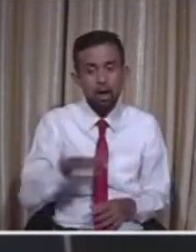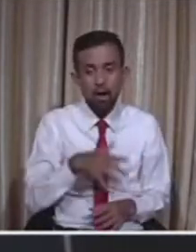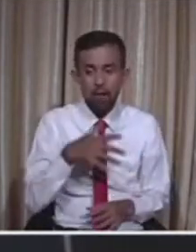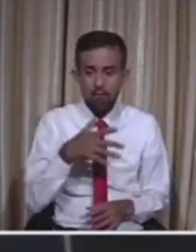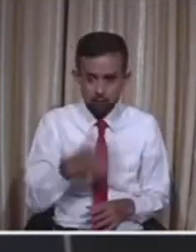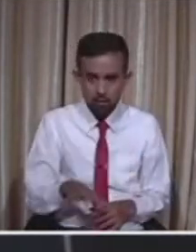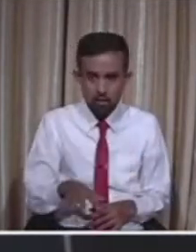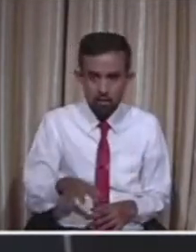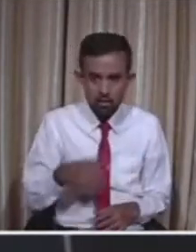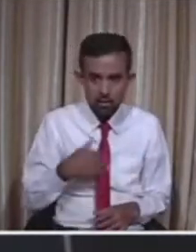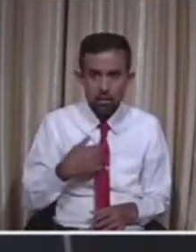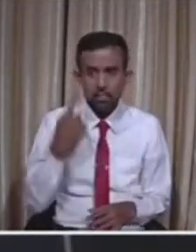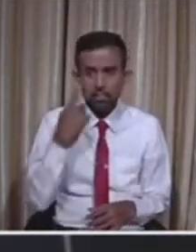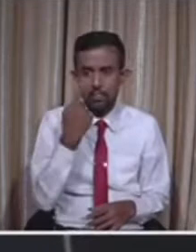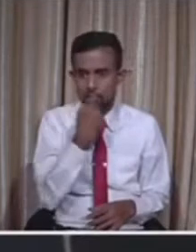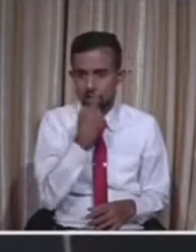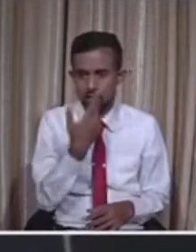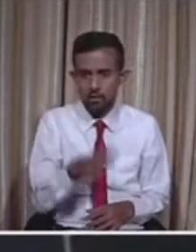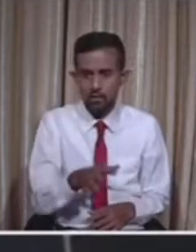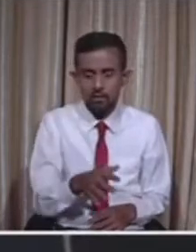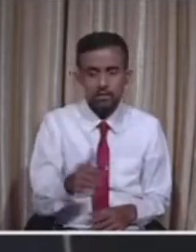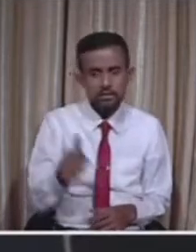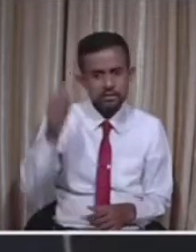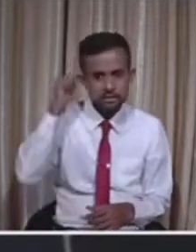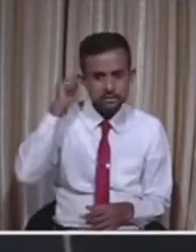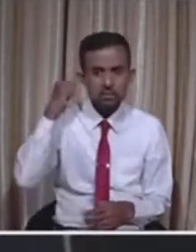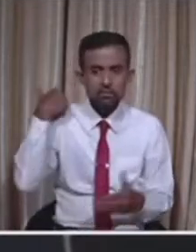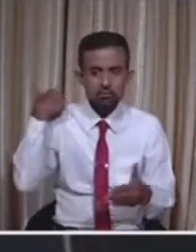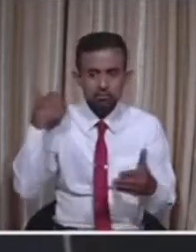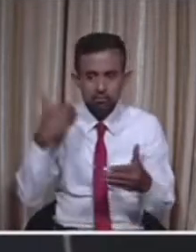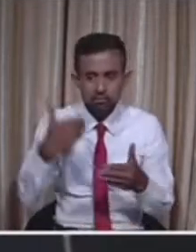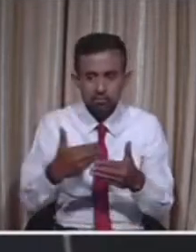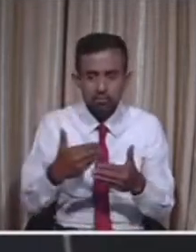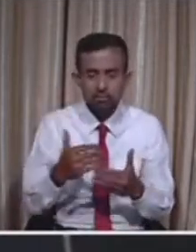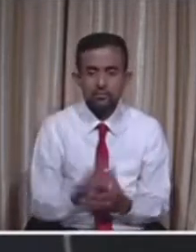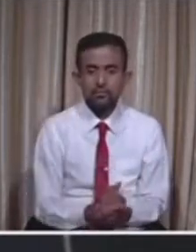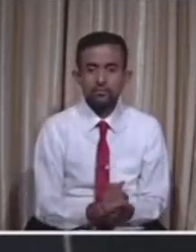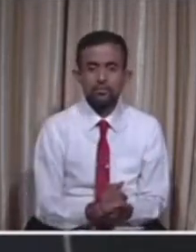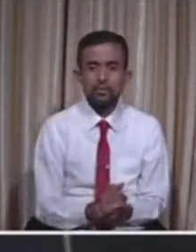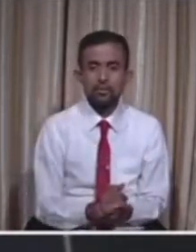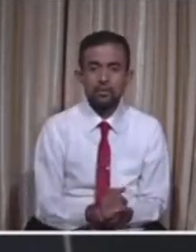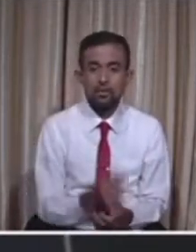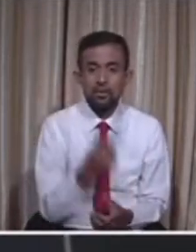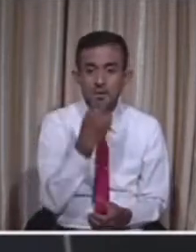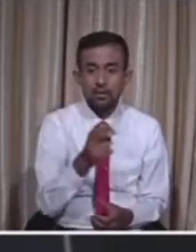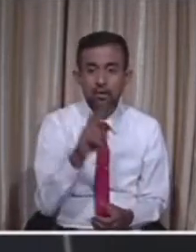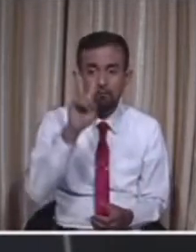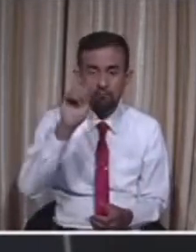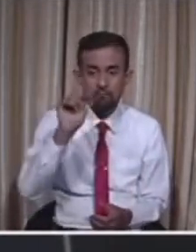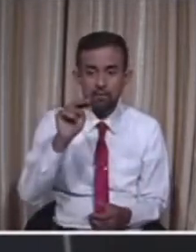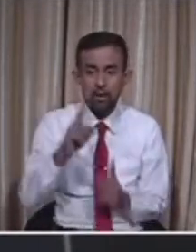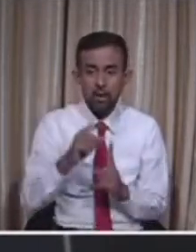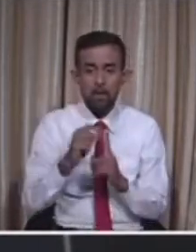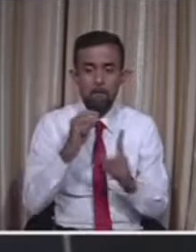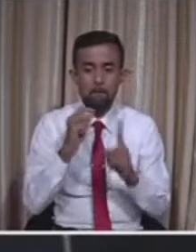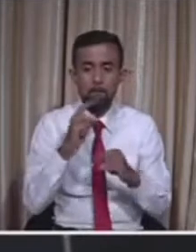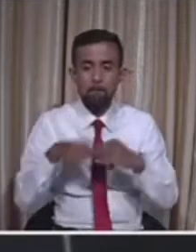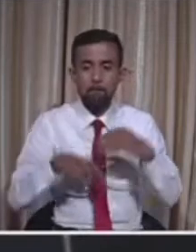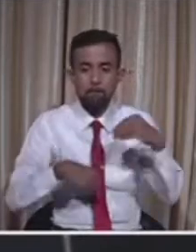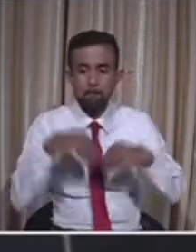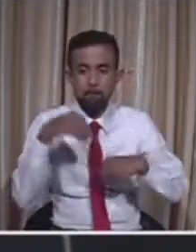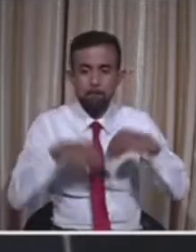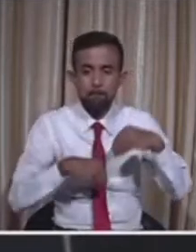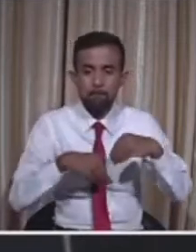kiyala addakki api ithihase witin witu habai 2020 pawaththapu parlimentu maha